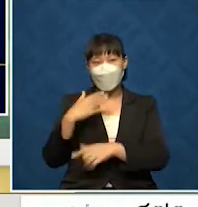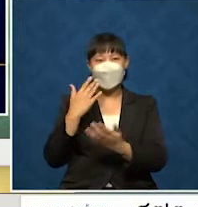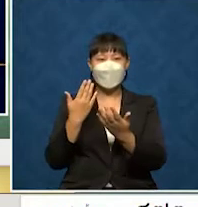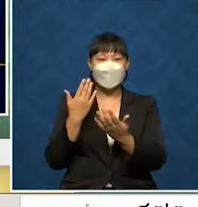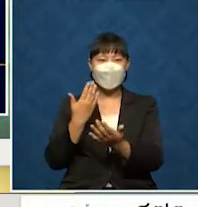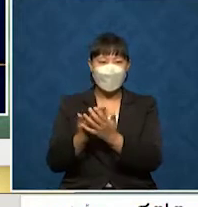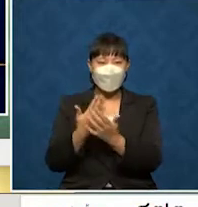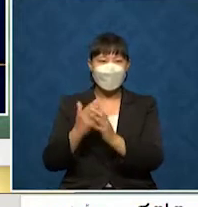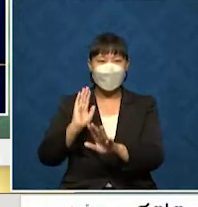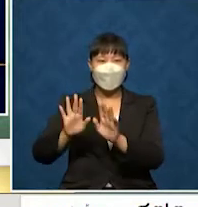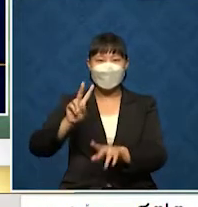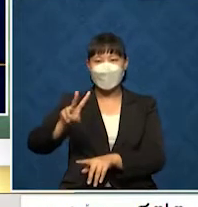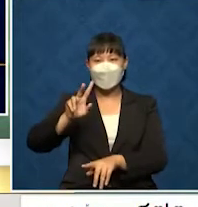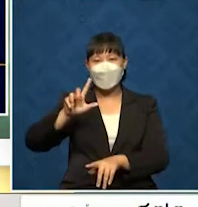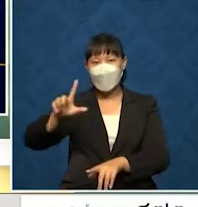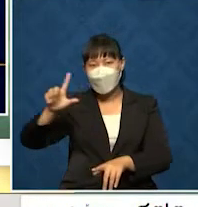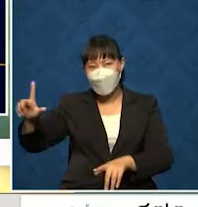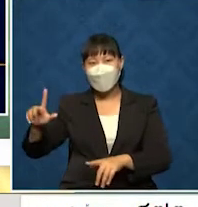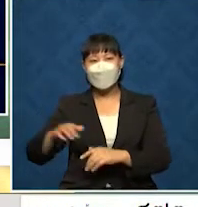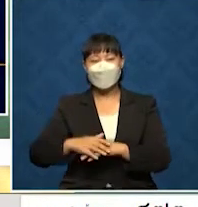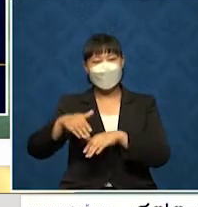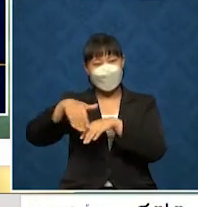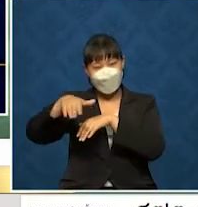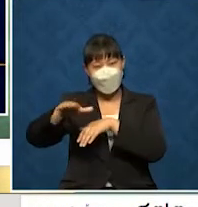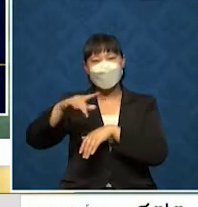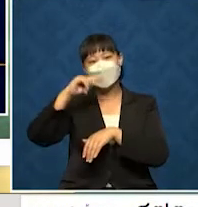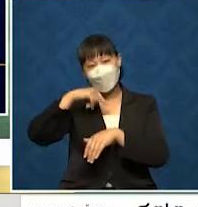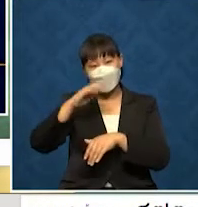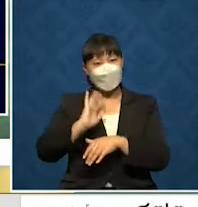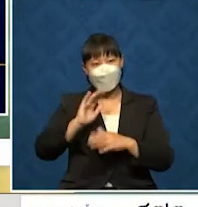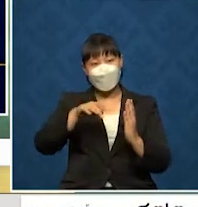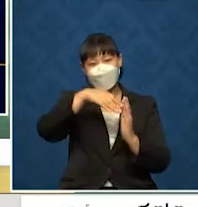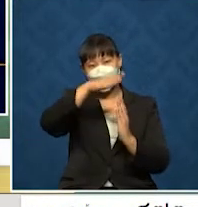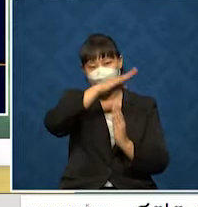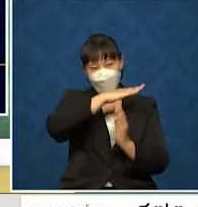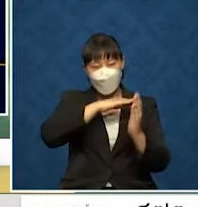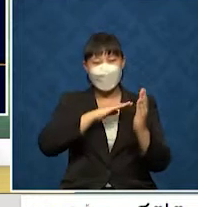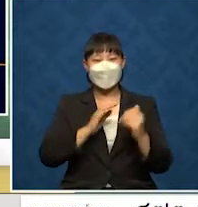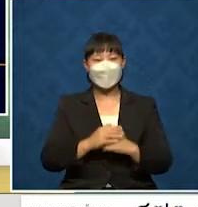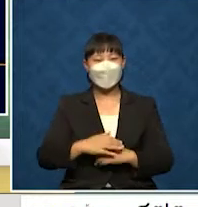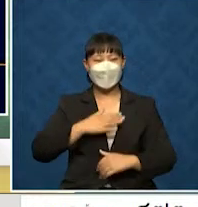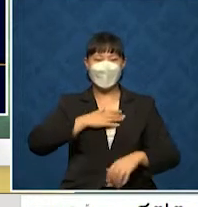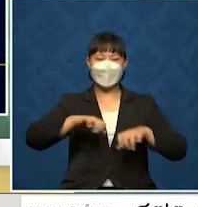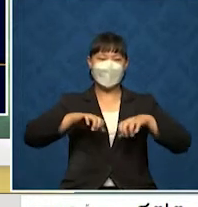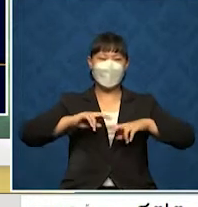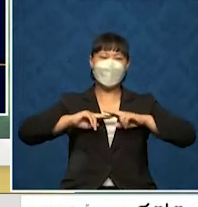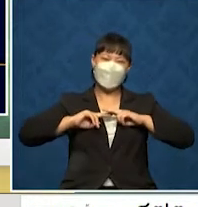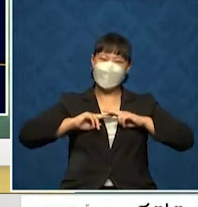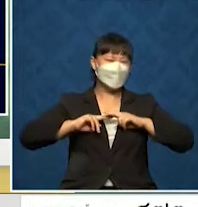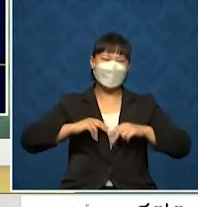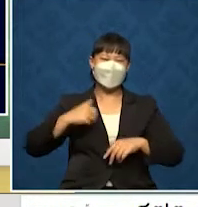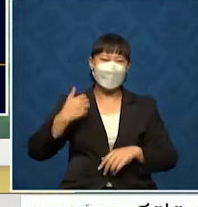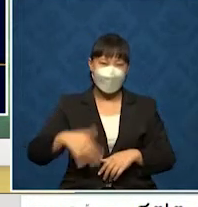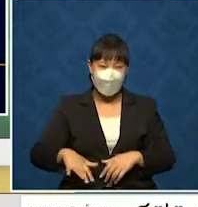าทที่อยู่ชายแดนประเทศไทยนะครับเราจัดการโดยลำพังเราไม่ไหวหรือเ